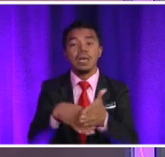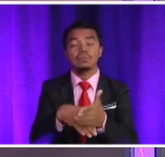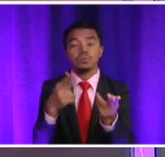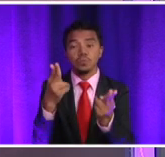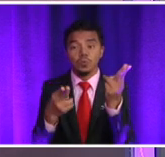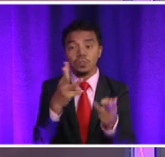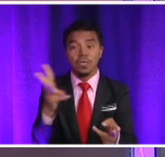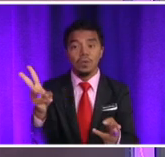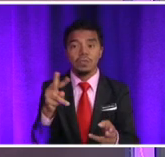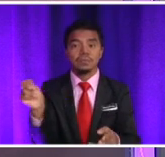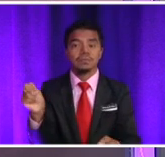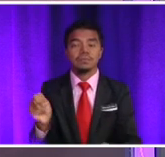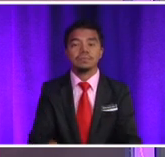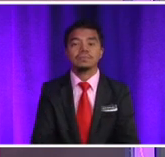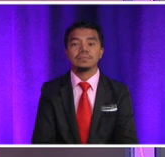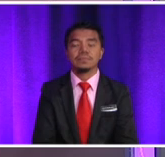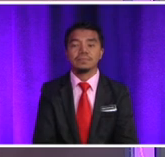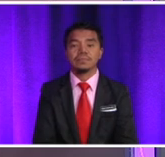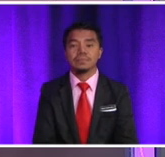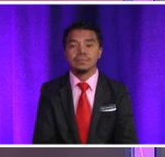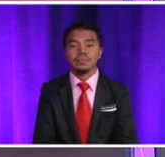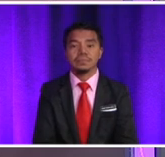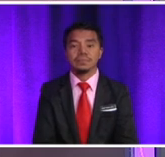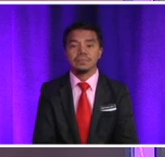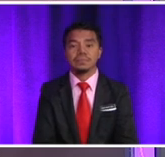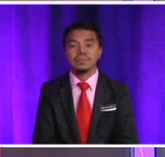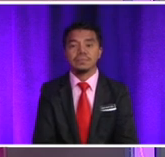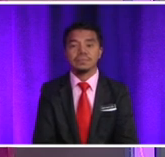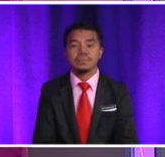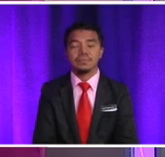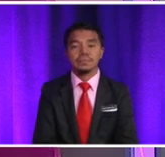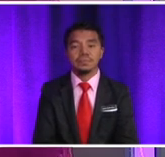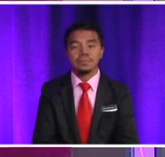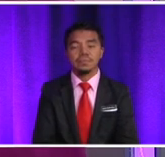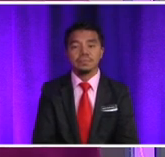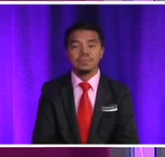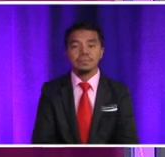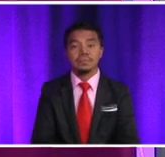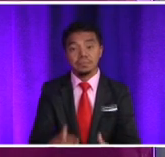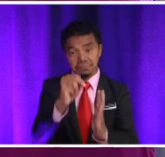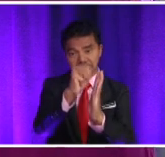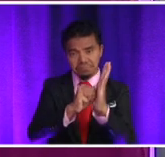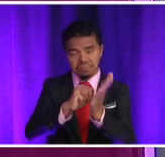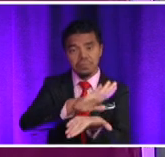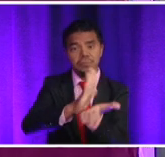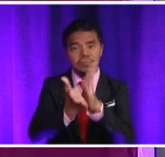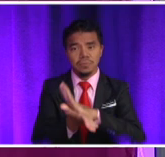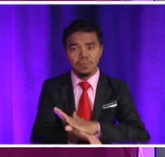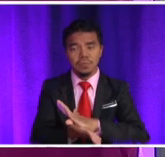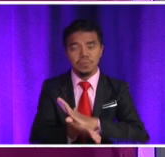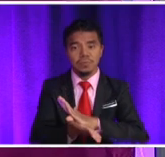ingin menjahitkan Amerika punya penjagaan dan seterusnya menjadi seorang usaha wine yang percaya dan